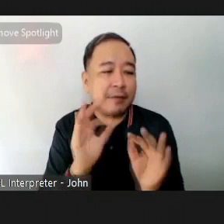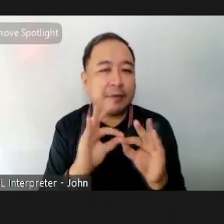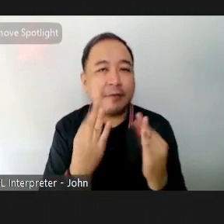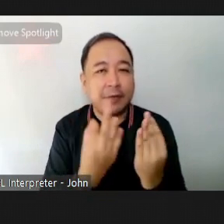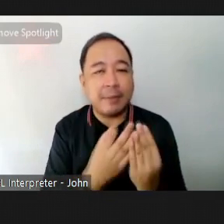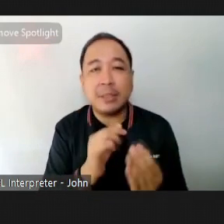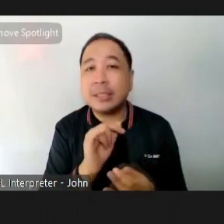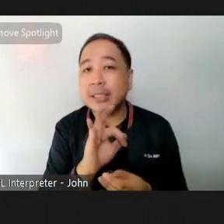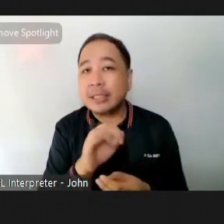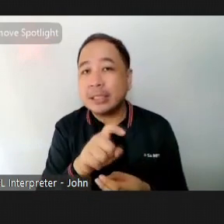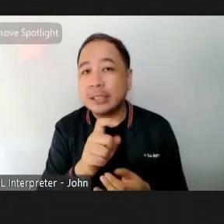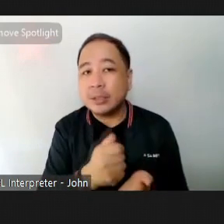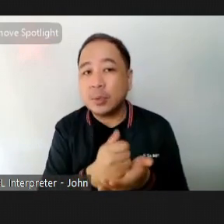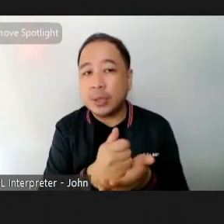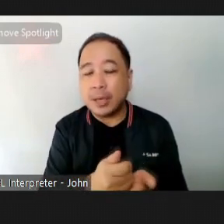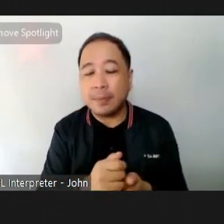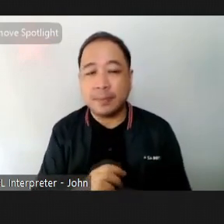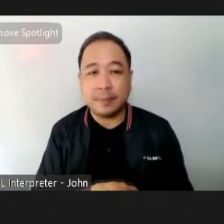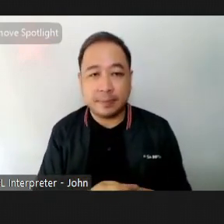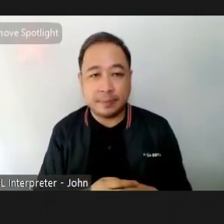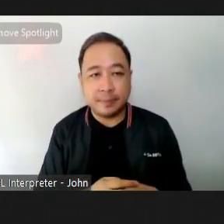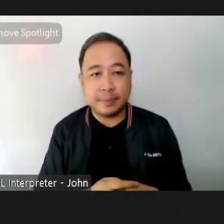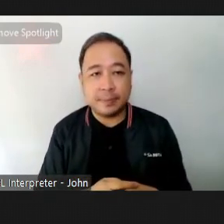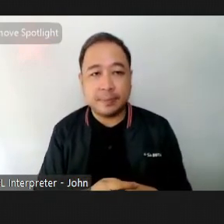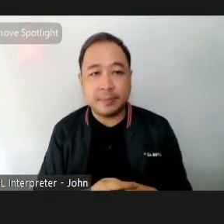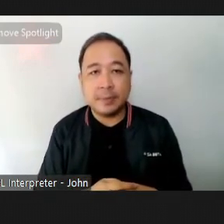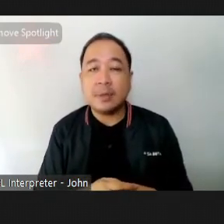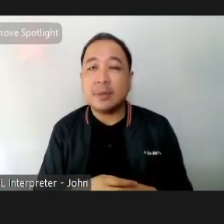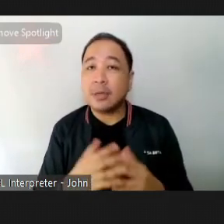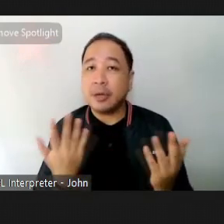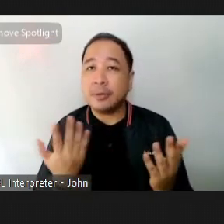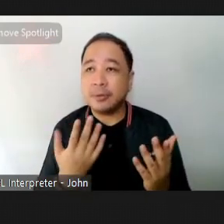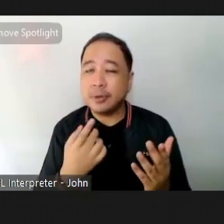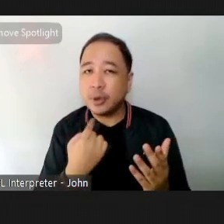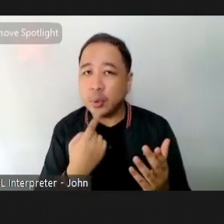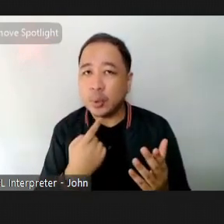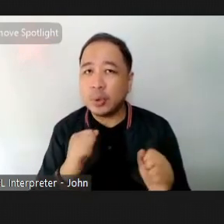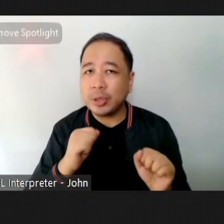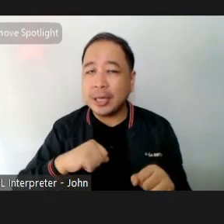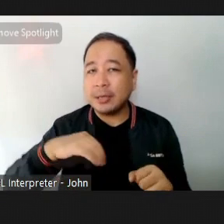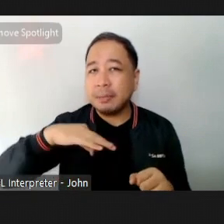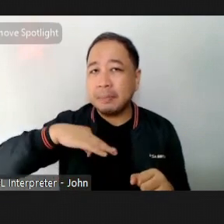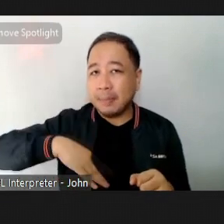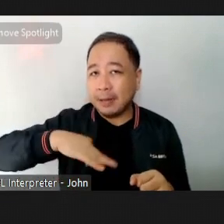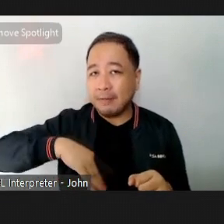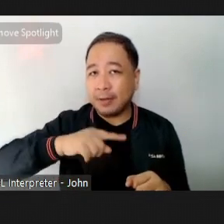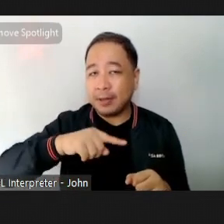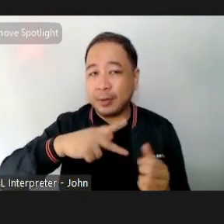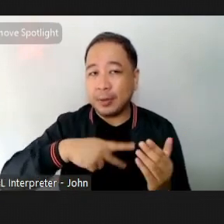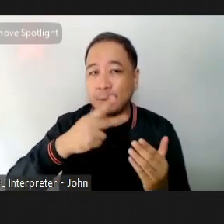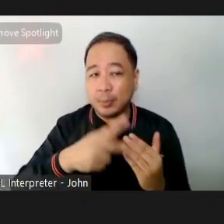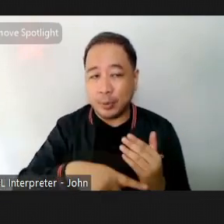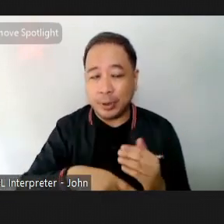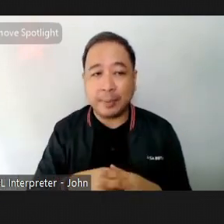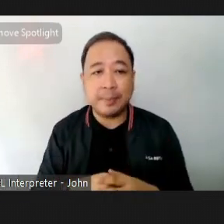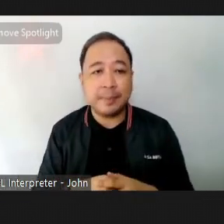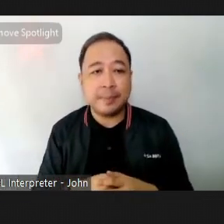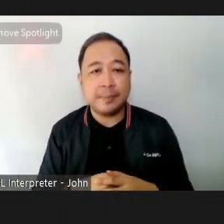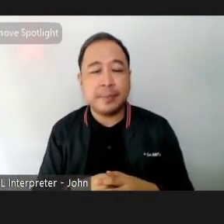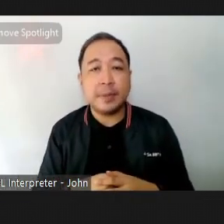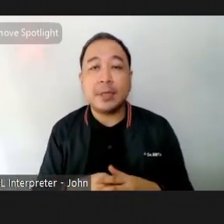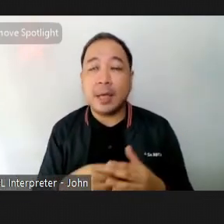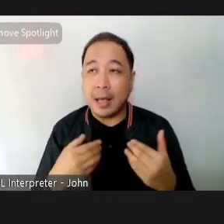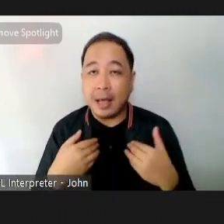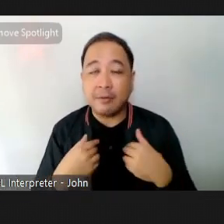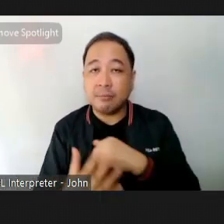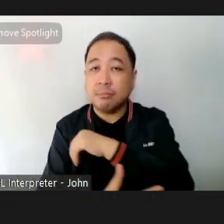tulong. Ngayon naman, no, alamin natin kung sino nga ba yung maaari natin mapakinabang ng ating programa at aktibidad. No? Papasok na dyan yung indigent